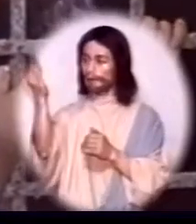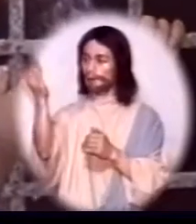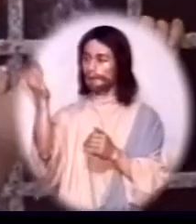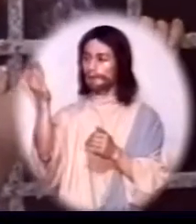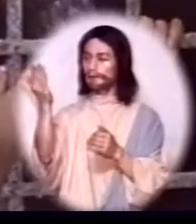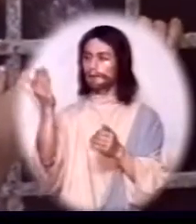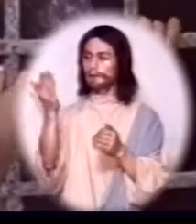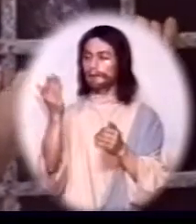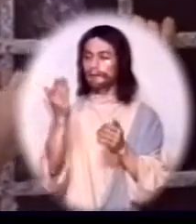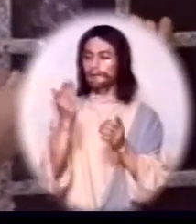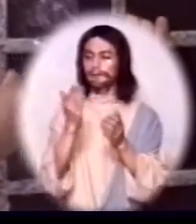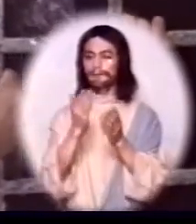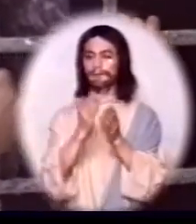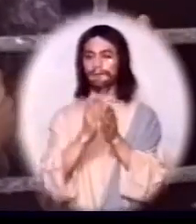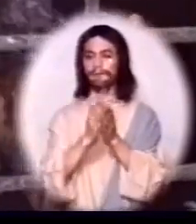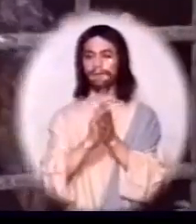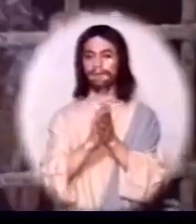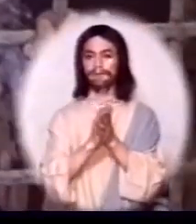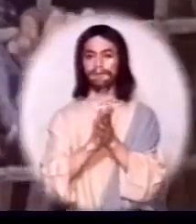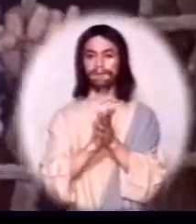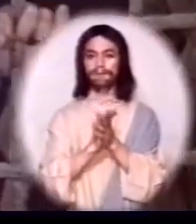합니까?